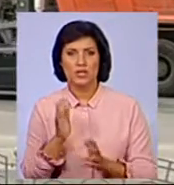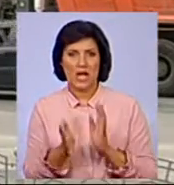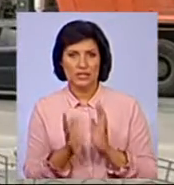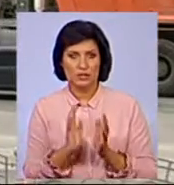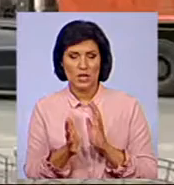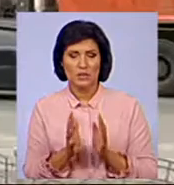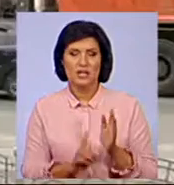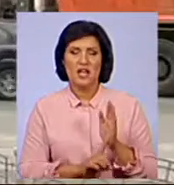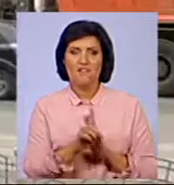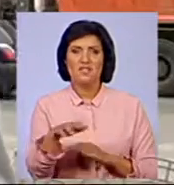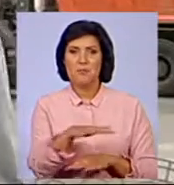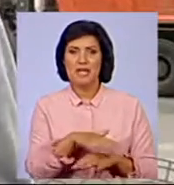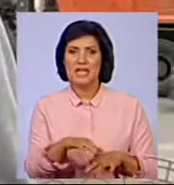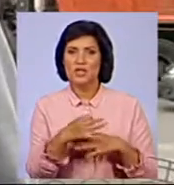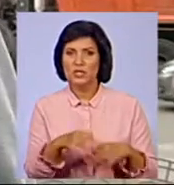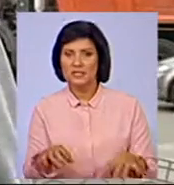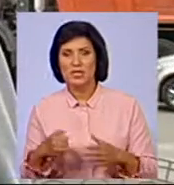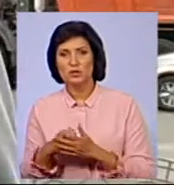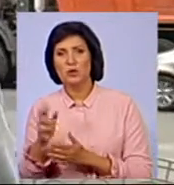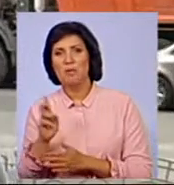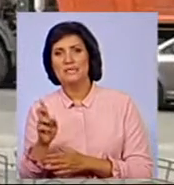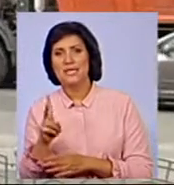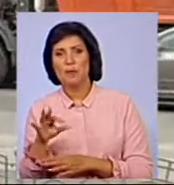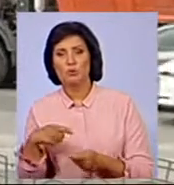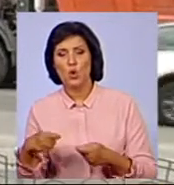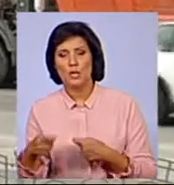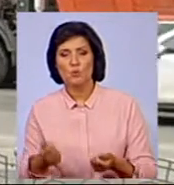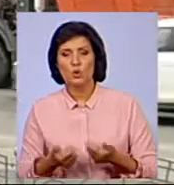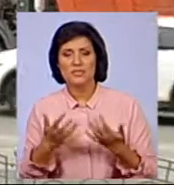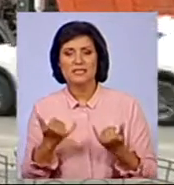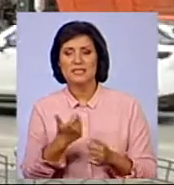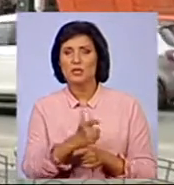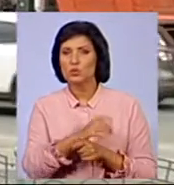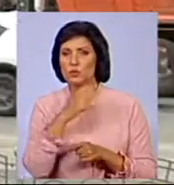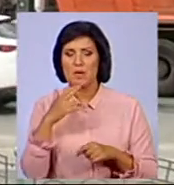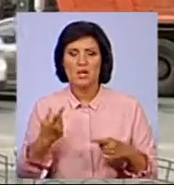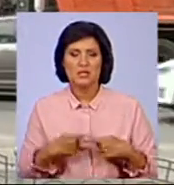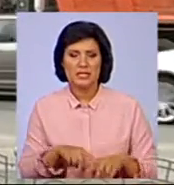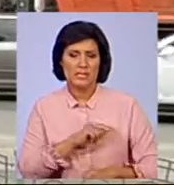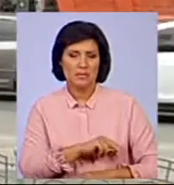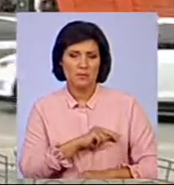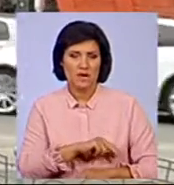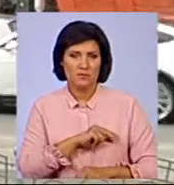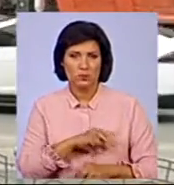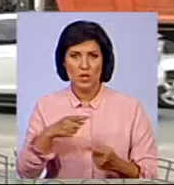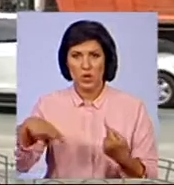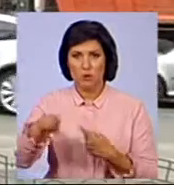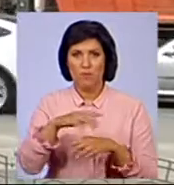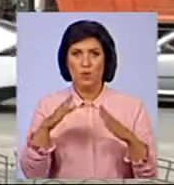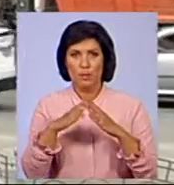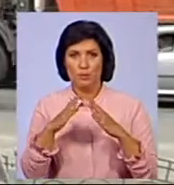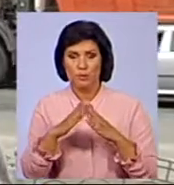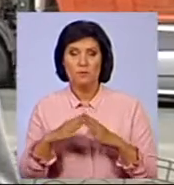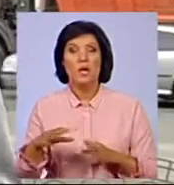від Майдану Незалежності до Бесарабського ринку, оскільки зараз дуже багато техніки працює довкола цієї будівлі. Щодо